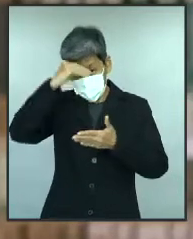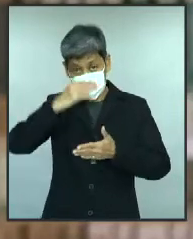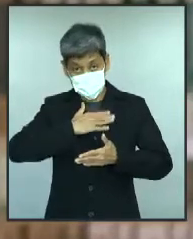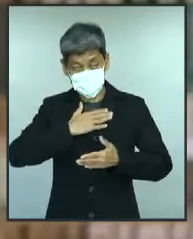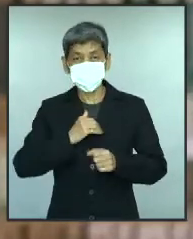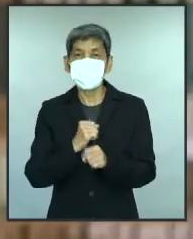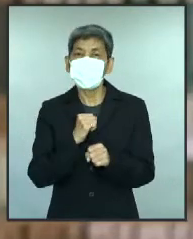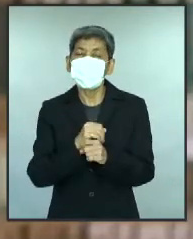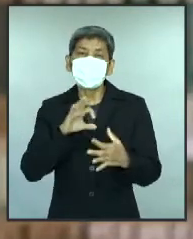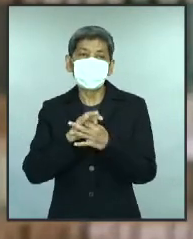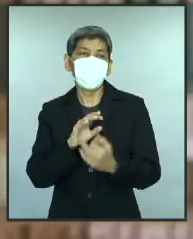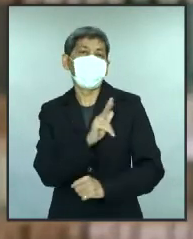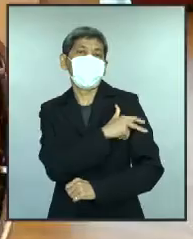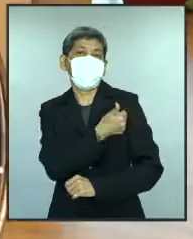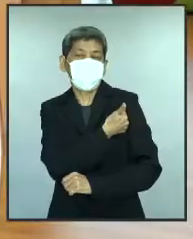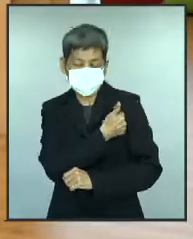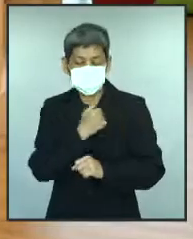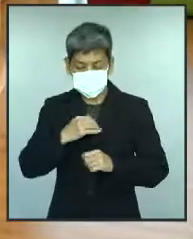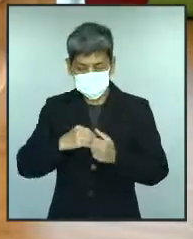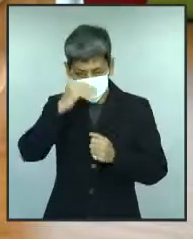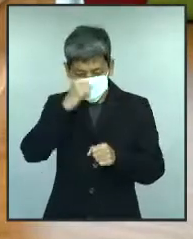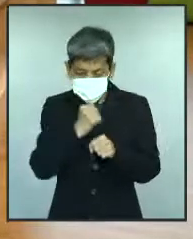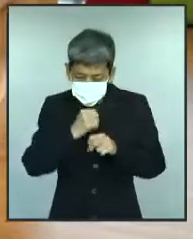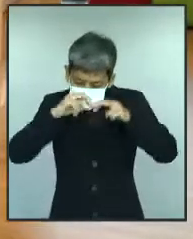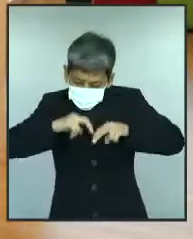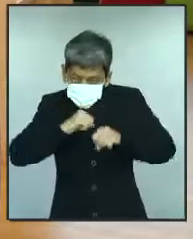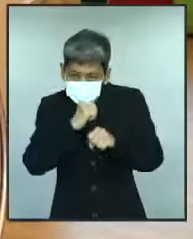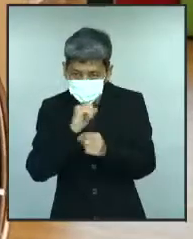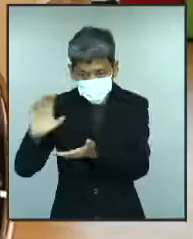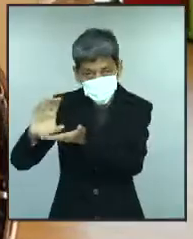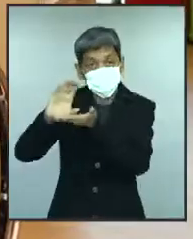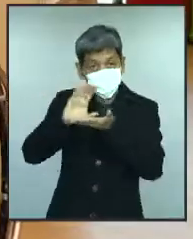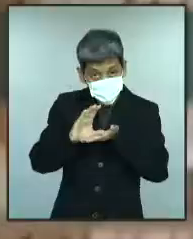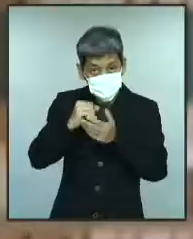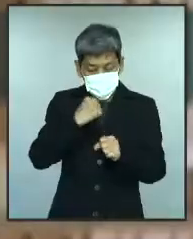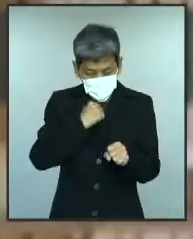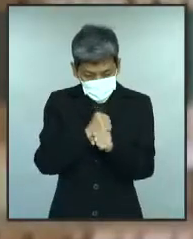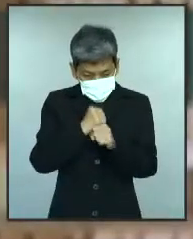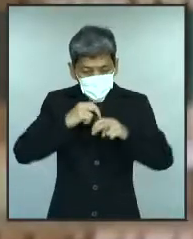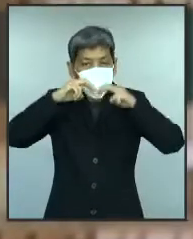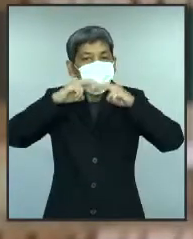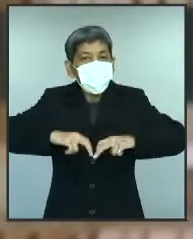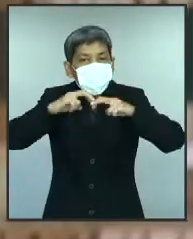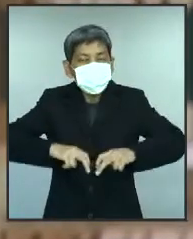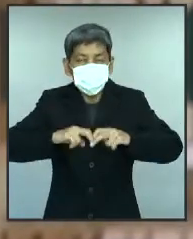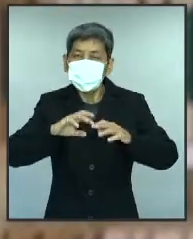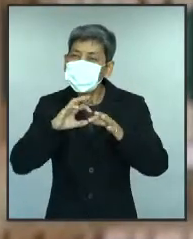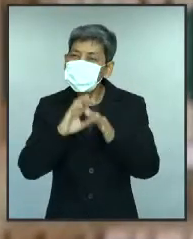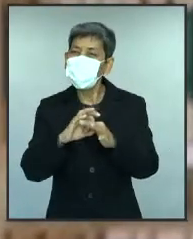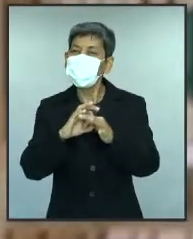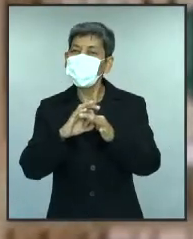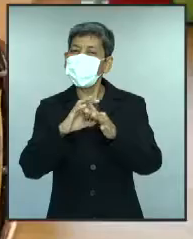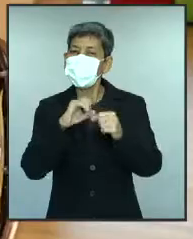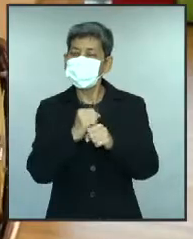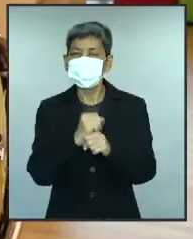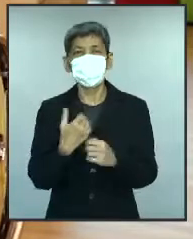างด้านชีวการแพทย์ผมมาจบมาทางได้รับทุนมาเกี่ยวกับทำวิจัยทางส่วนในเรื่อง